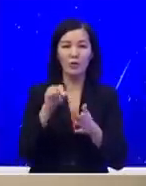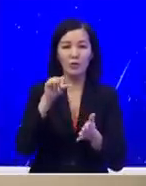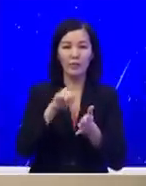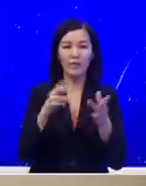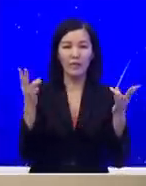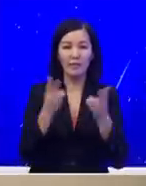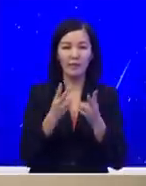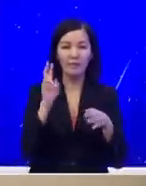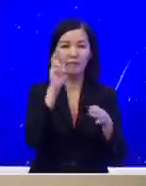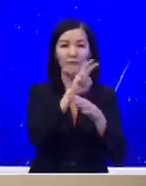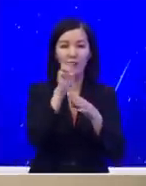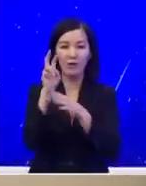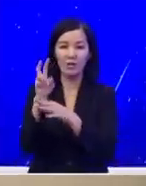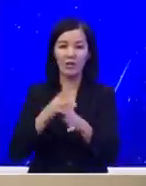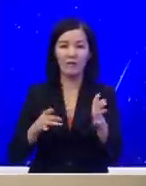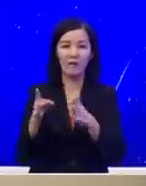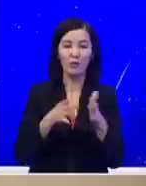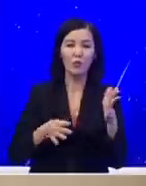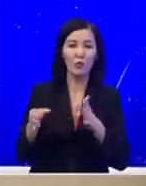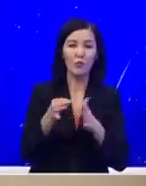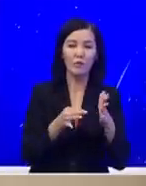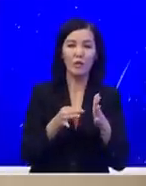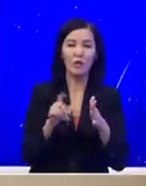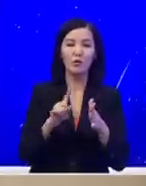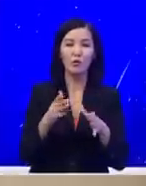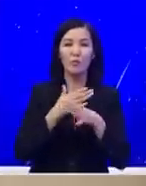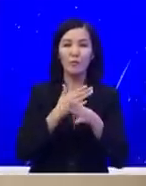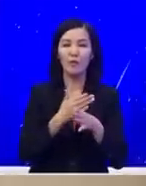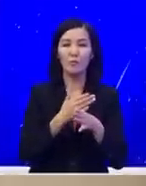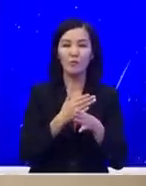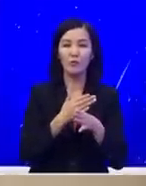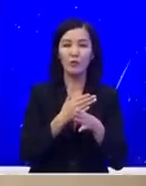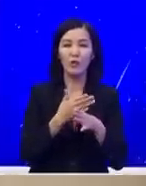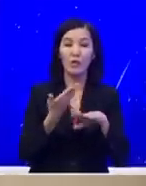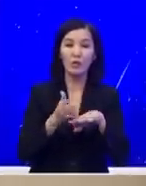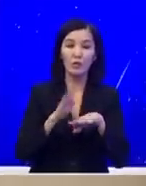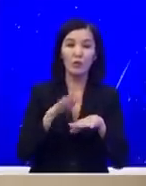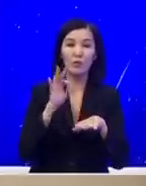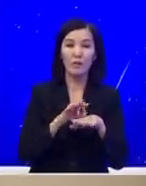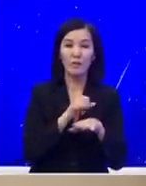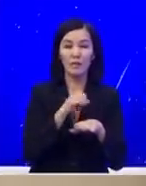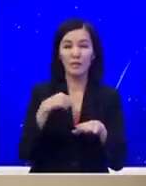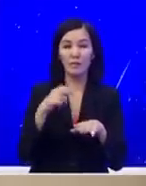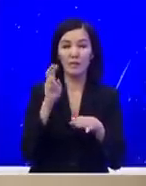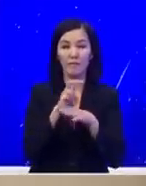необходимости будут выезжать в регионы области для консультирования не только тяжело больных, но и самих